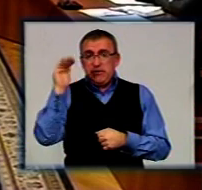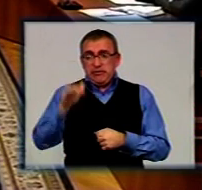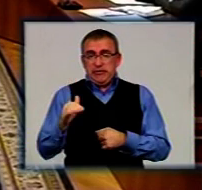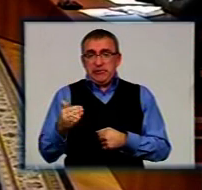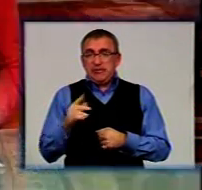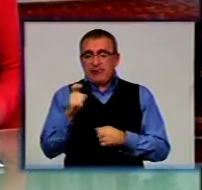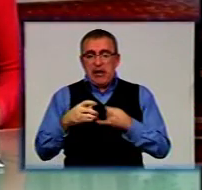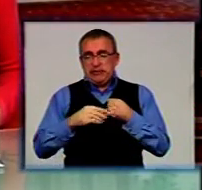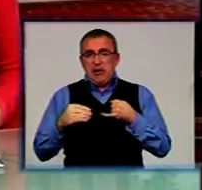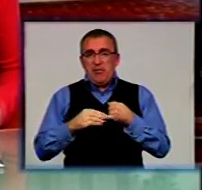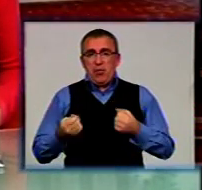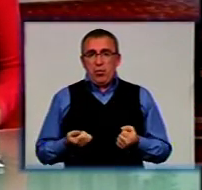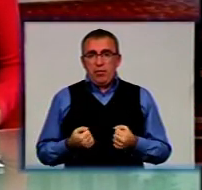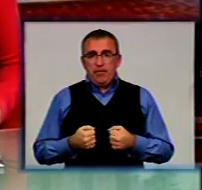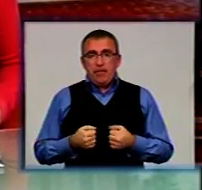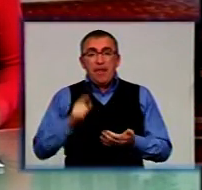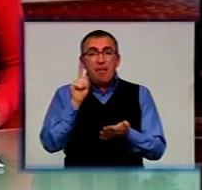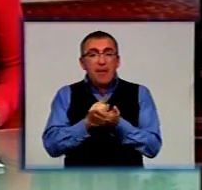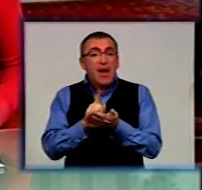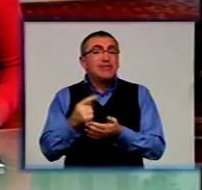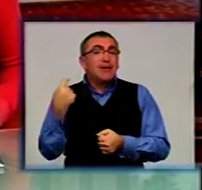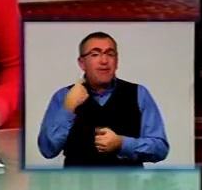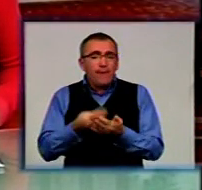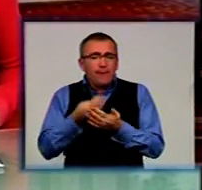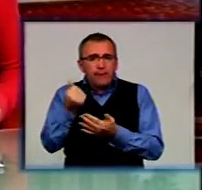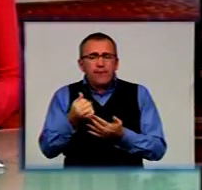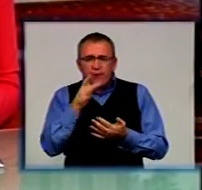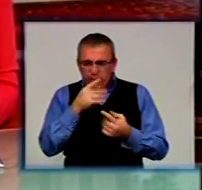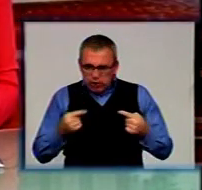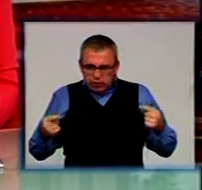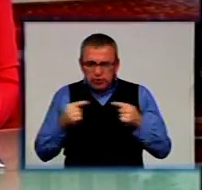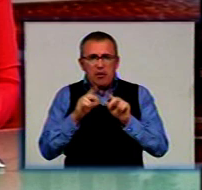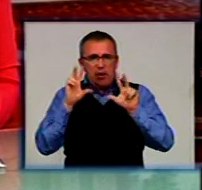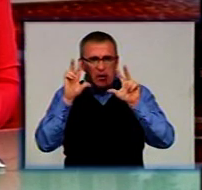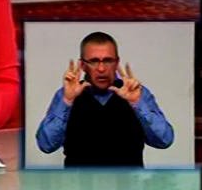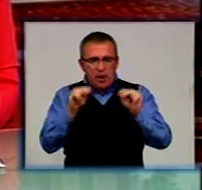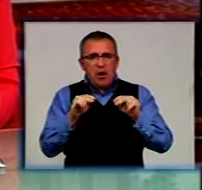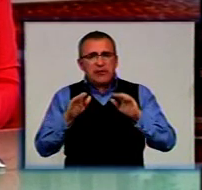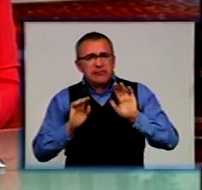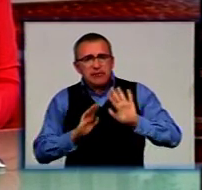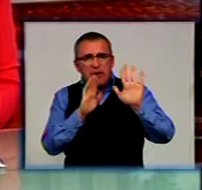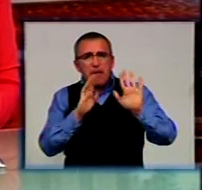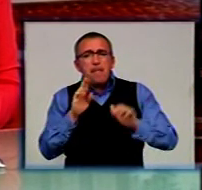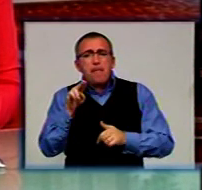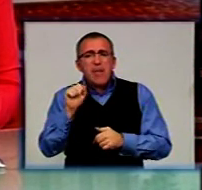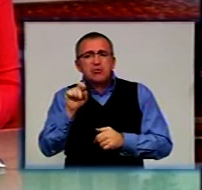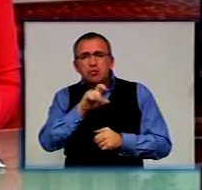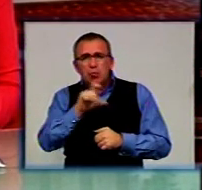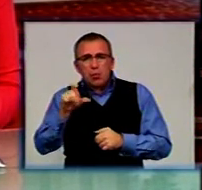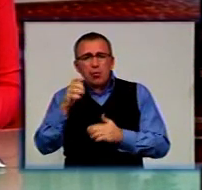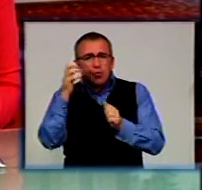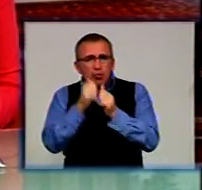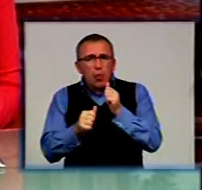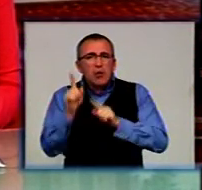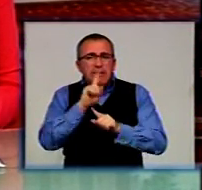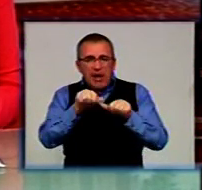за землю. Пенсії на Кіровоградщині виплачуються вчасно. У цьому запевнила заступниця губернатора Галина Пастух під час щотижневої